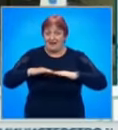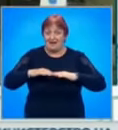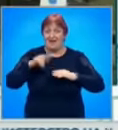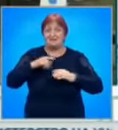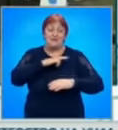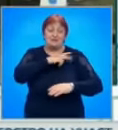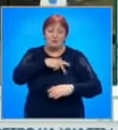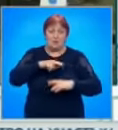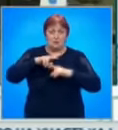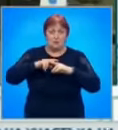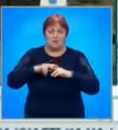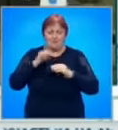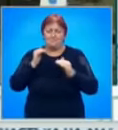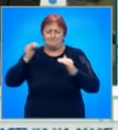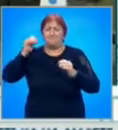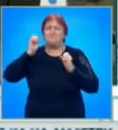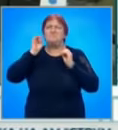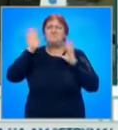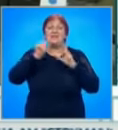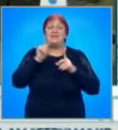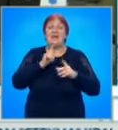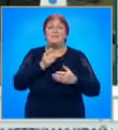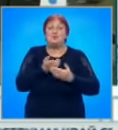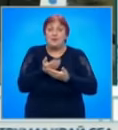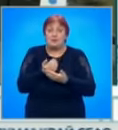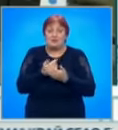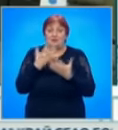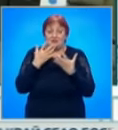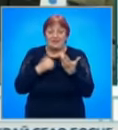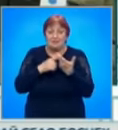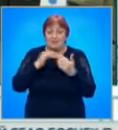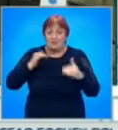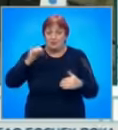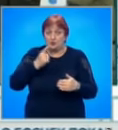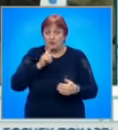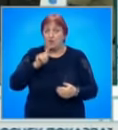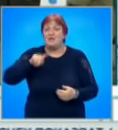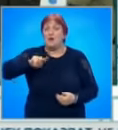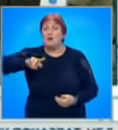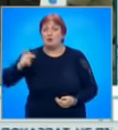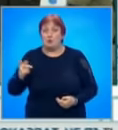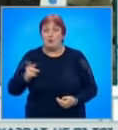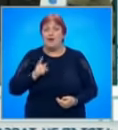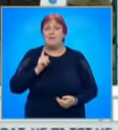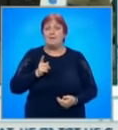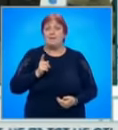тази социалност става безумно висока, нали? Тъй като ти не можеш да потребяваш 10 пъти повече, отколкото някой друг.